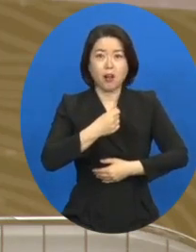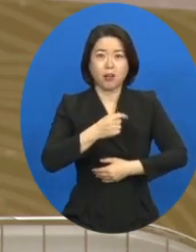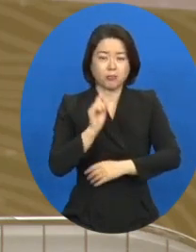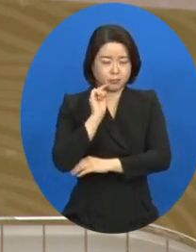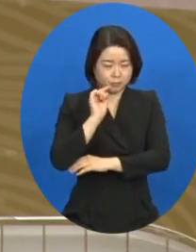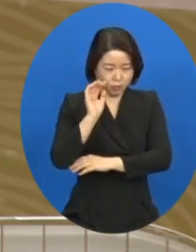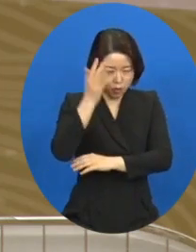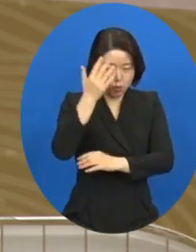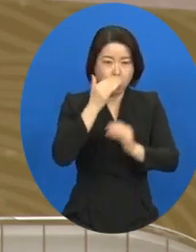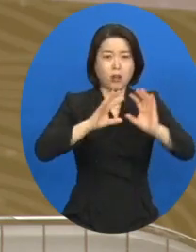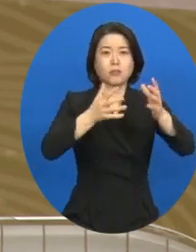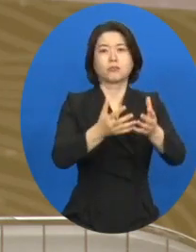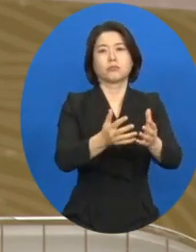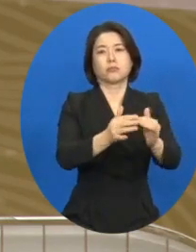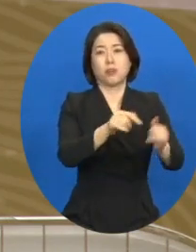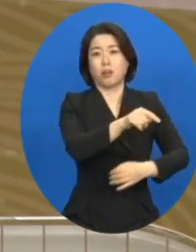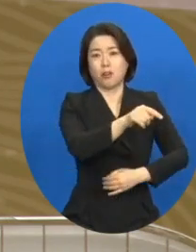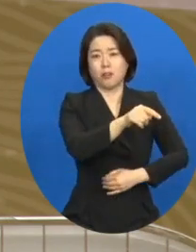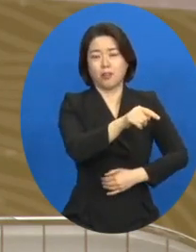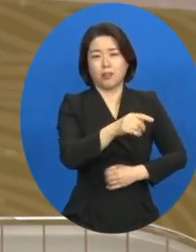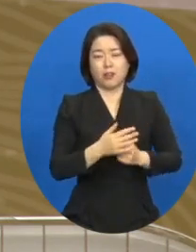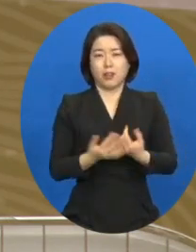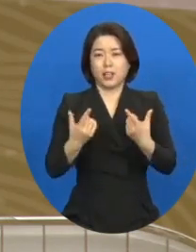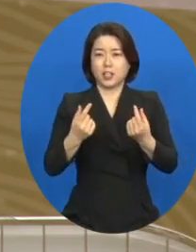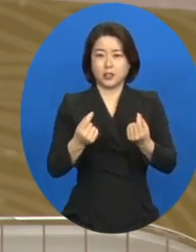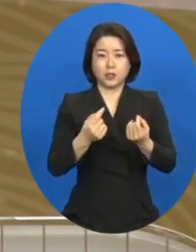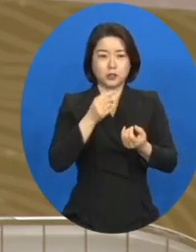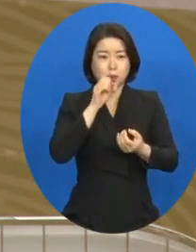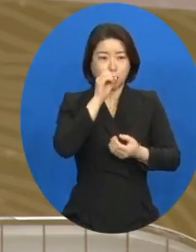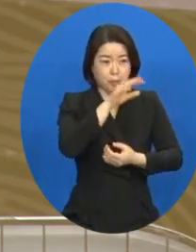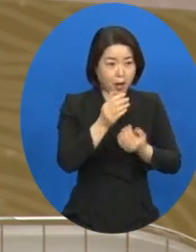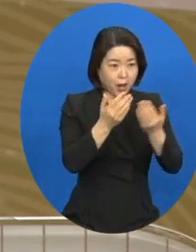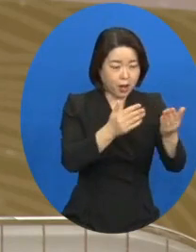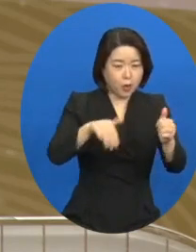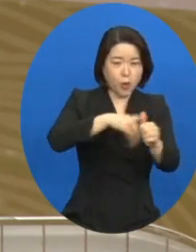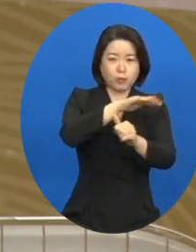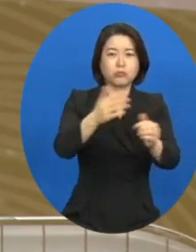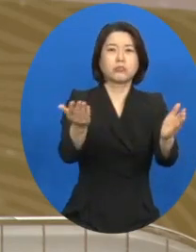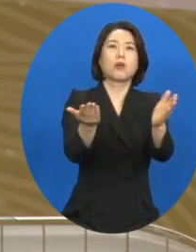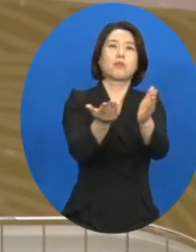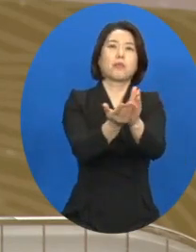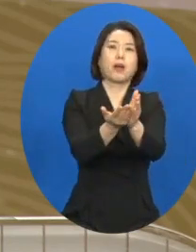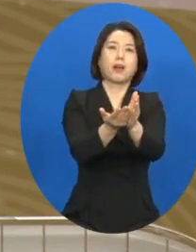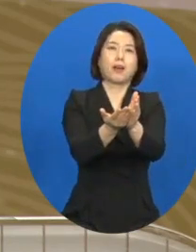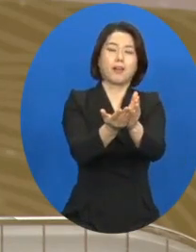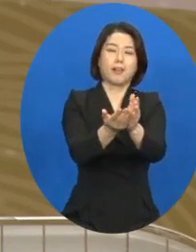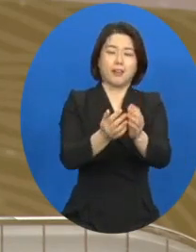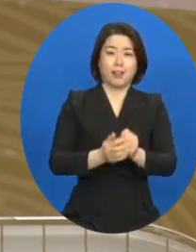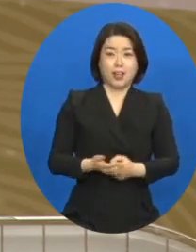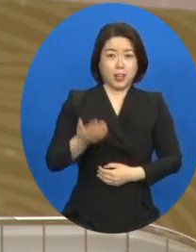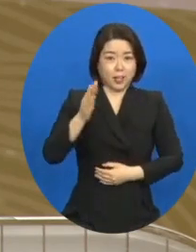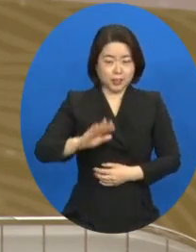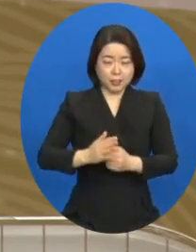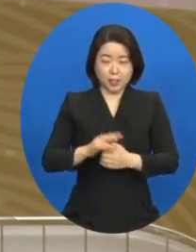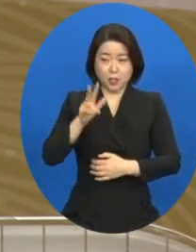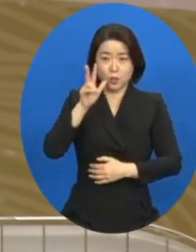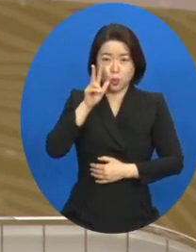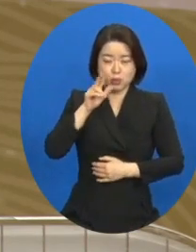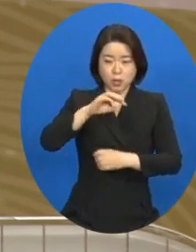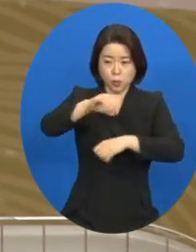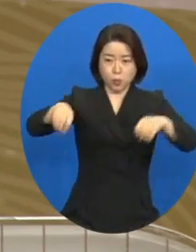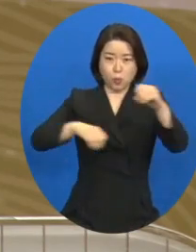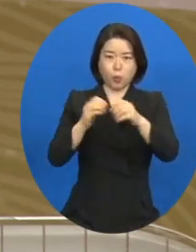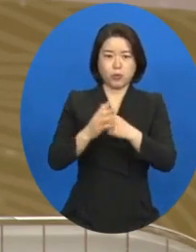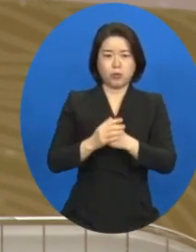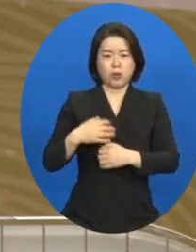영광 이스라엘. 뭐 이렇게 나와야 분위기가 맞는 상황이에요. 그런데 여호수아는 오히려